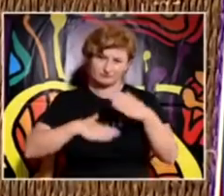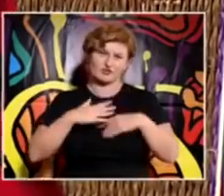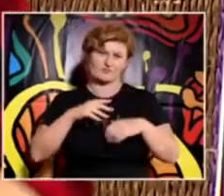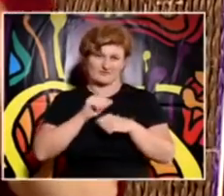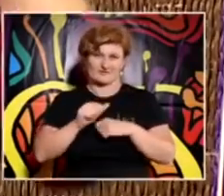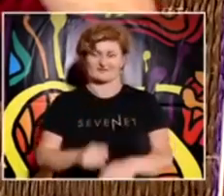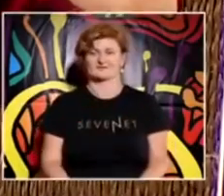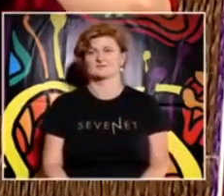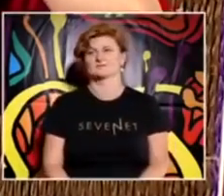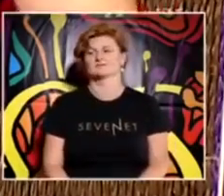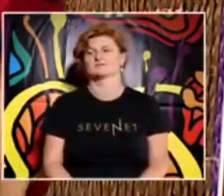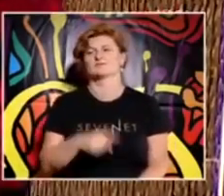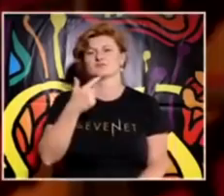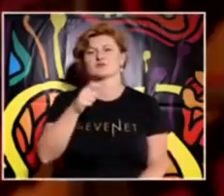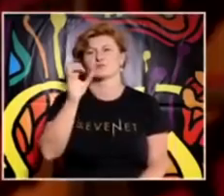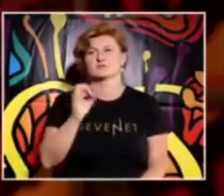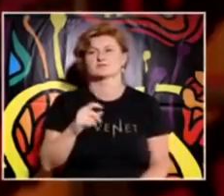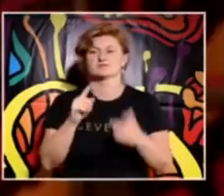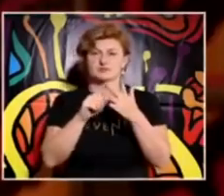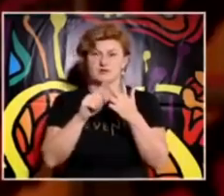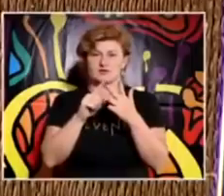100%. Trzecia rzecz?